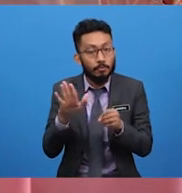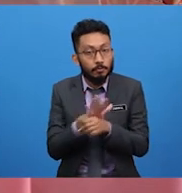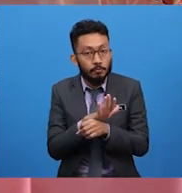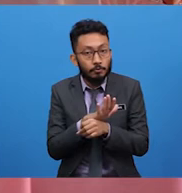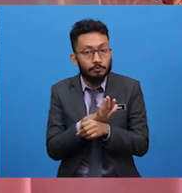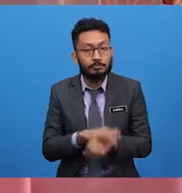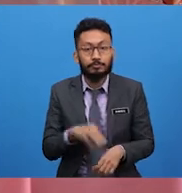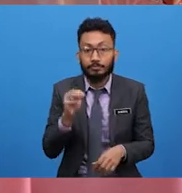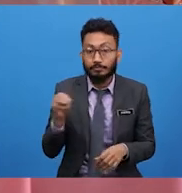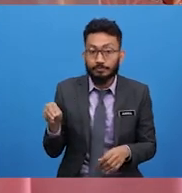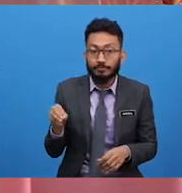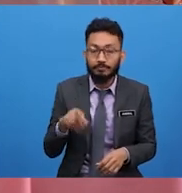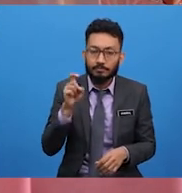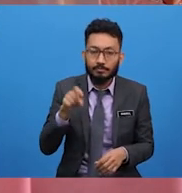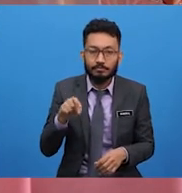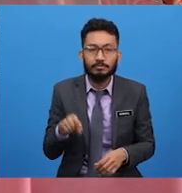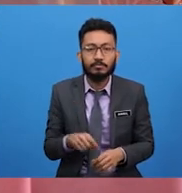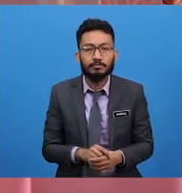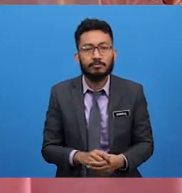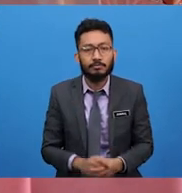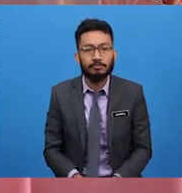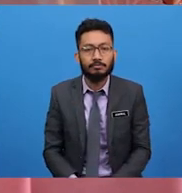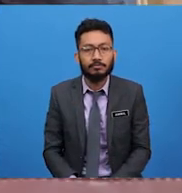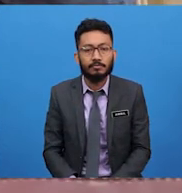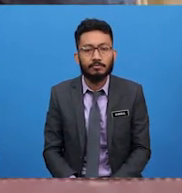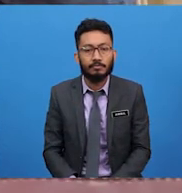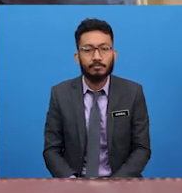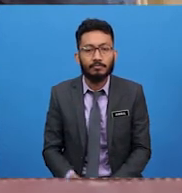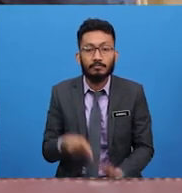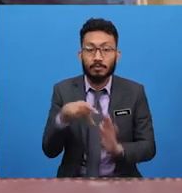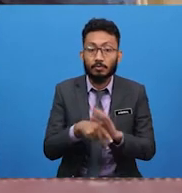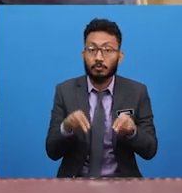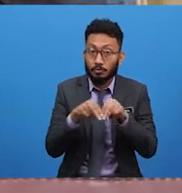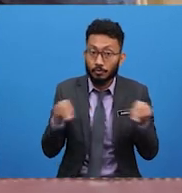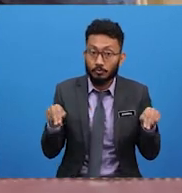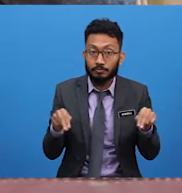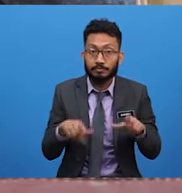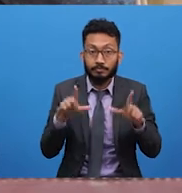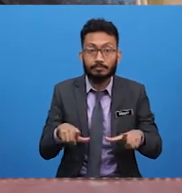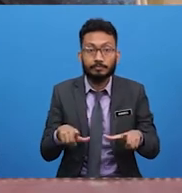Murid-murid, sila pastikan kedudukan pita ukur terletak pada mercu dada